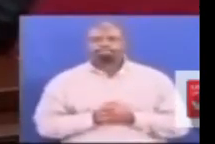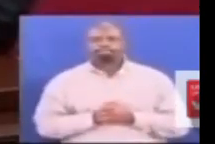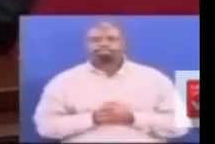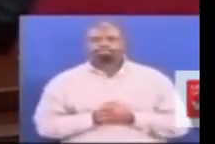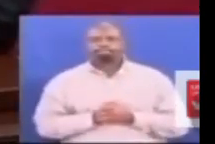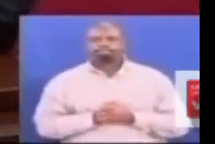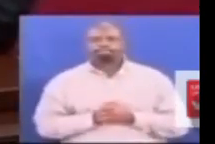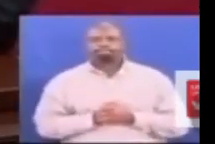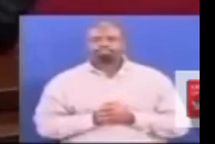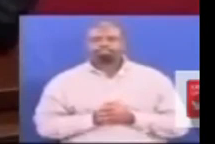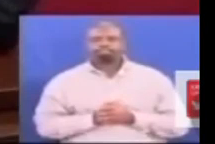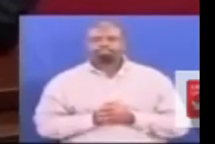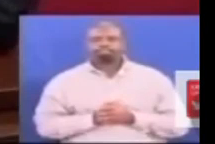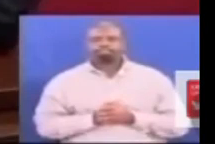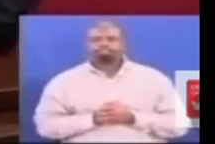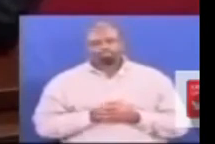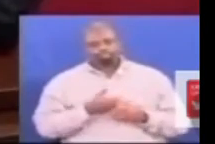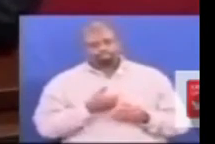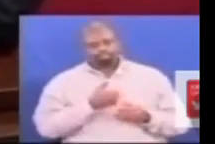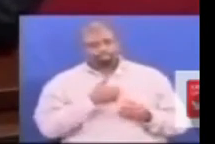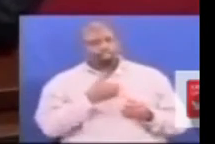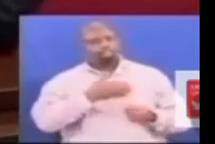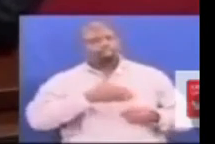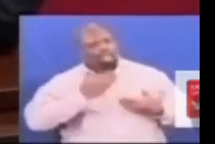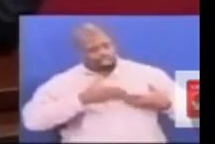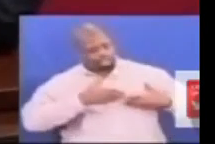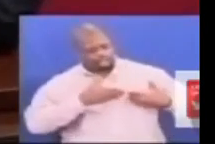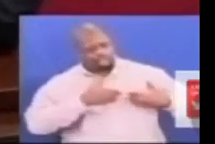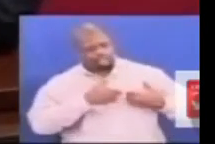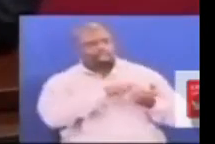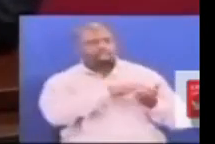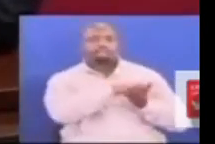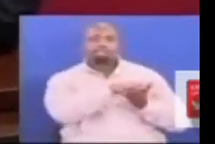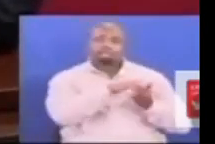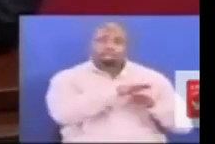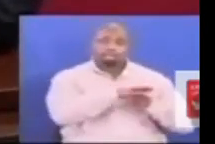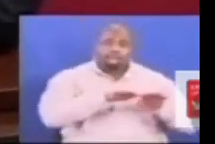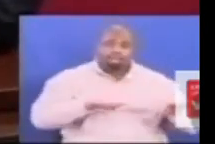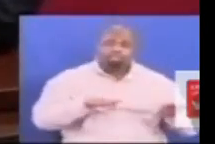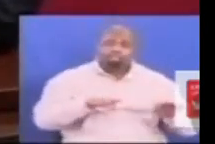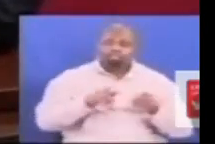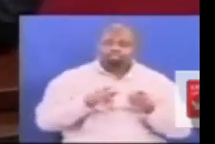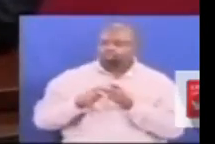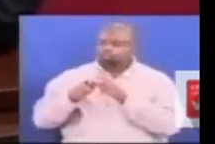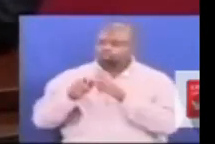kwanza nataka nieleze kwamba amani yetu, utulivu ndani ya nchi